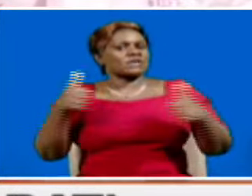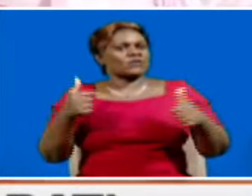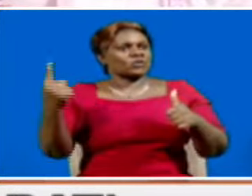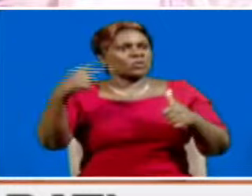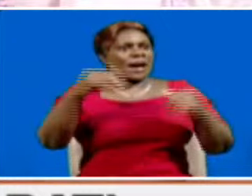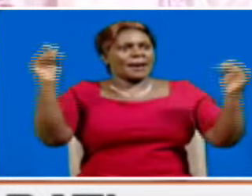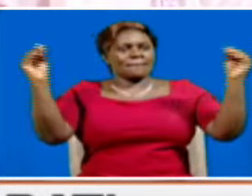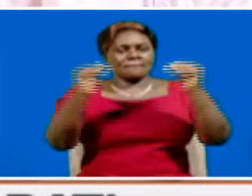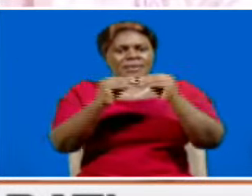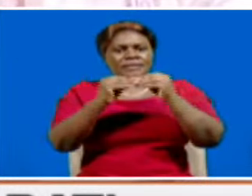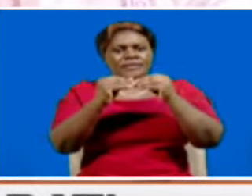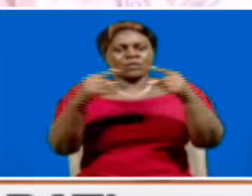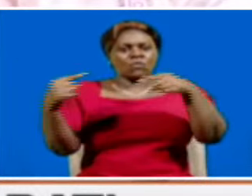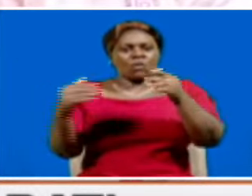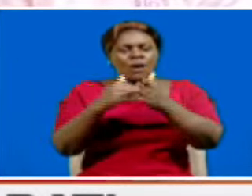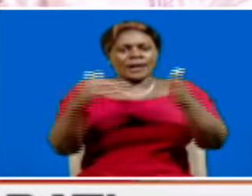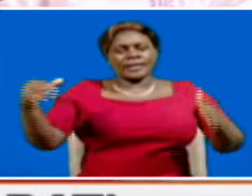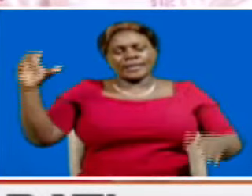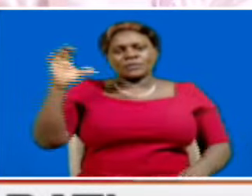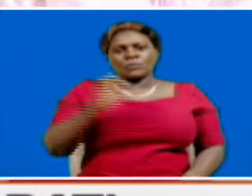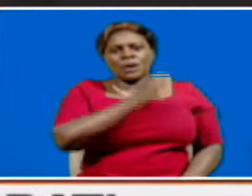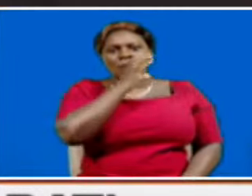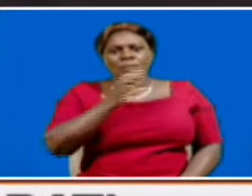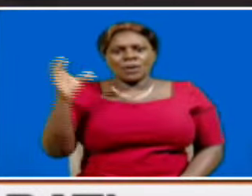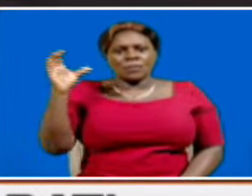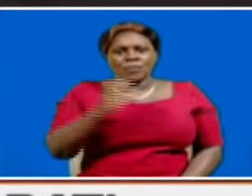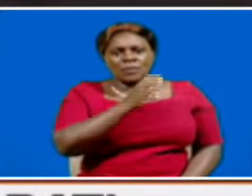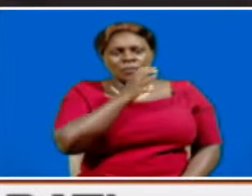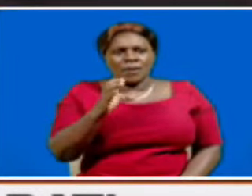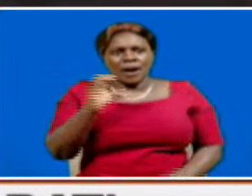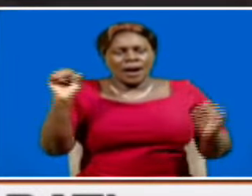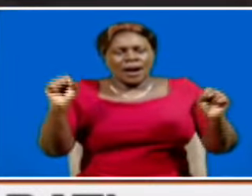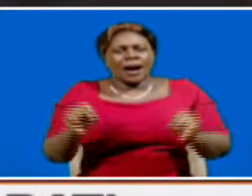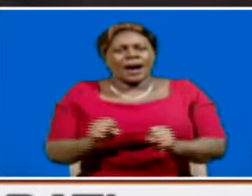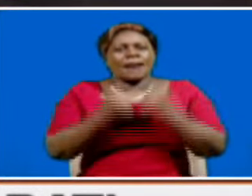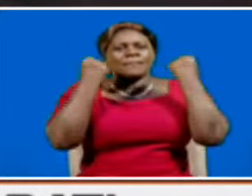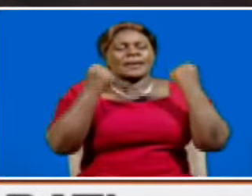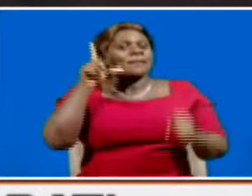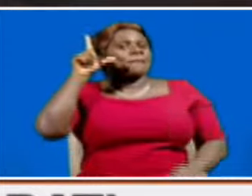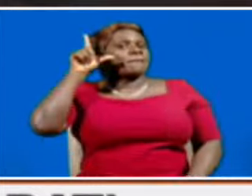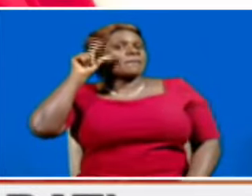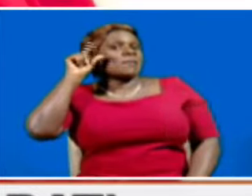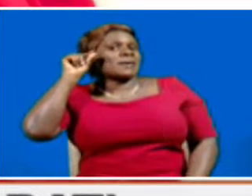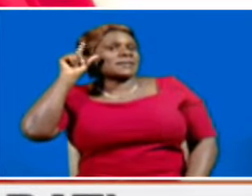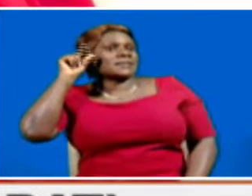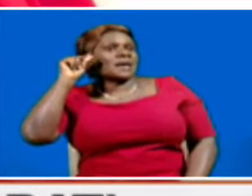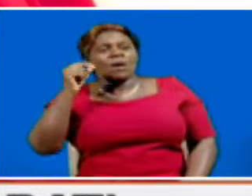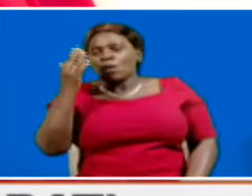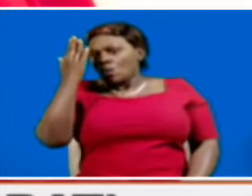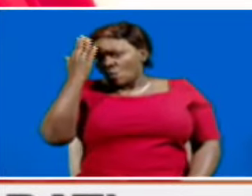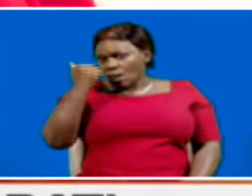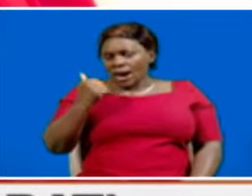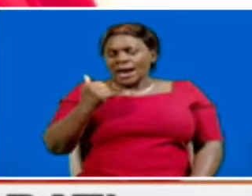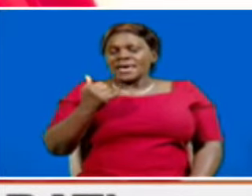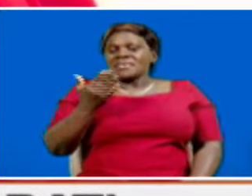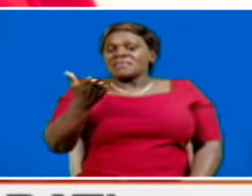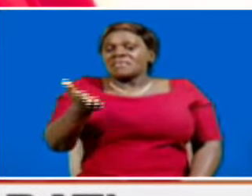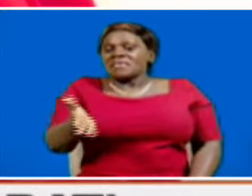hilo la vita dhidi ya pombe haramu na dawa za kulevya lililofanyika katika kaunti ya Mombasa. Why are some not